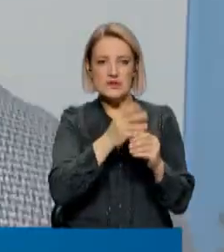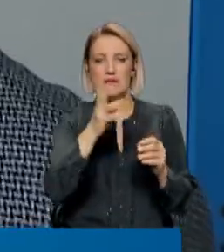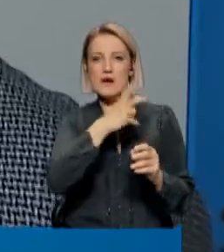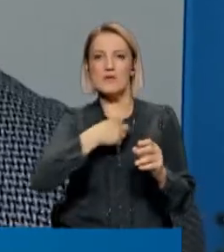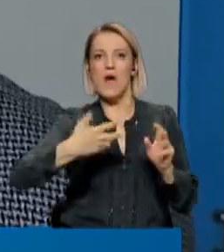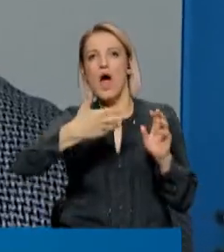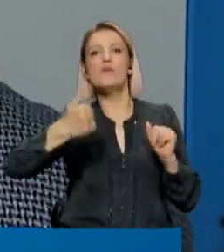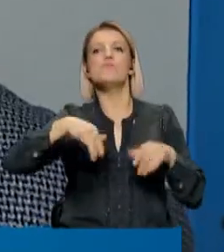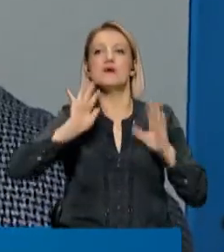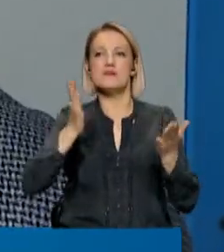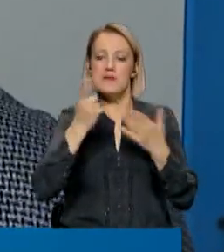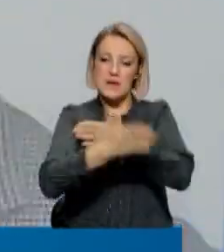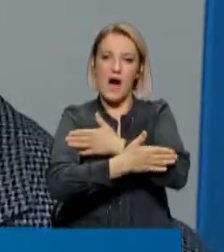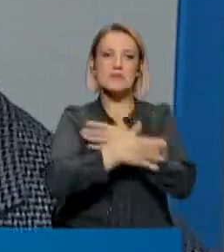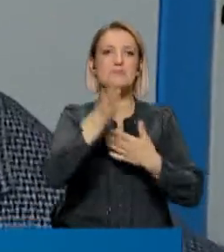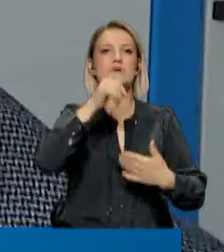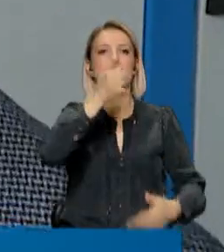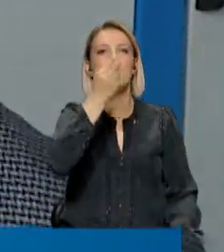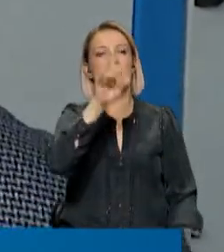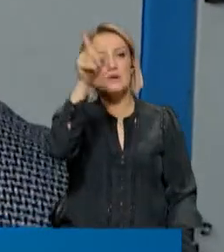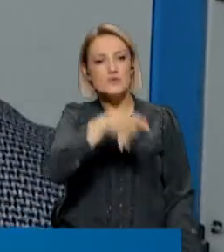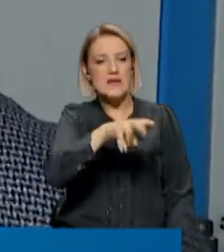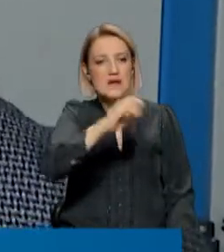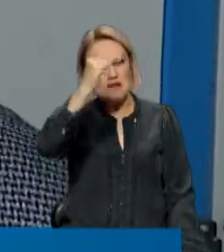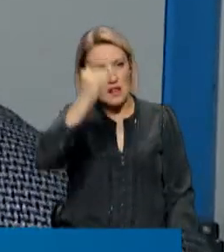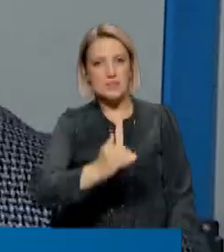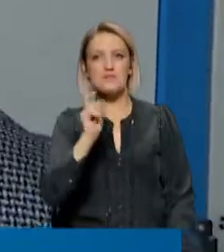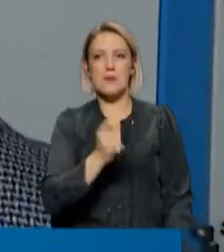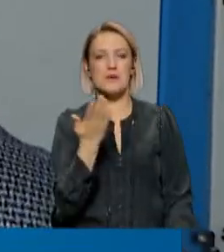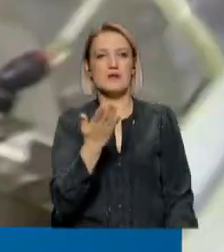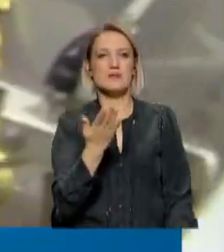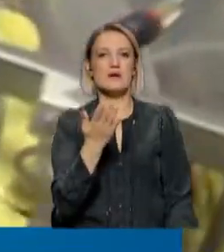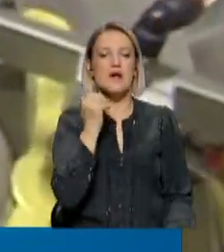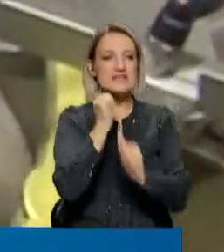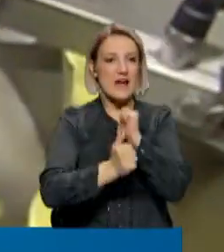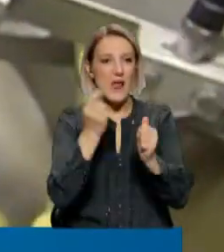yardımdır. Hiç olmazsa 8'e indirin. Sanayiciye gelen zam herkesi etkiliyor.